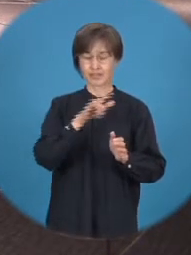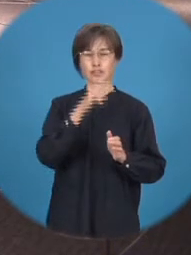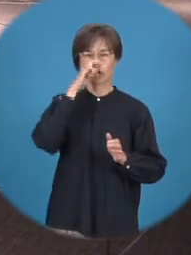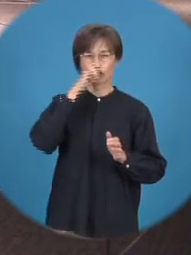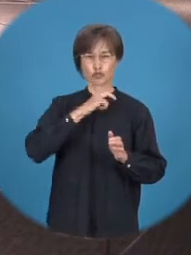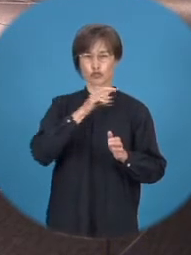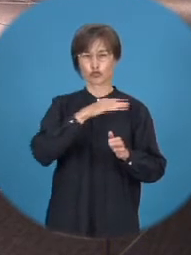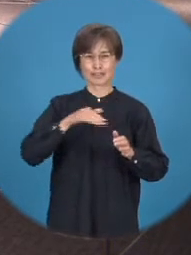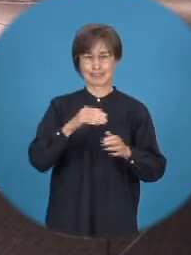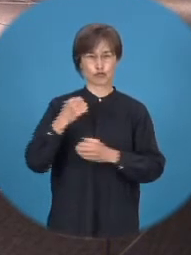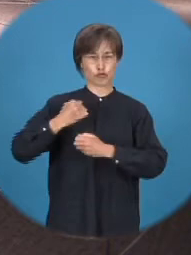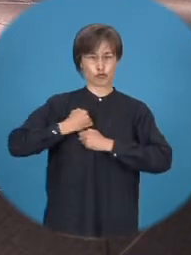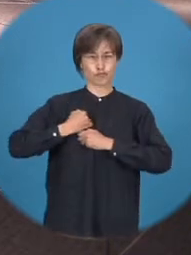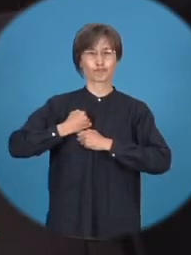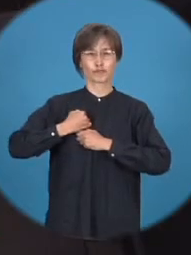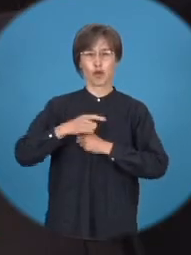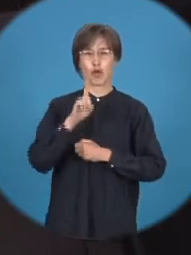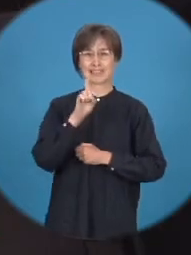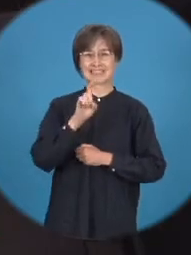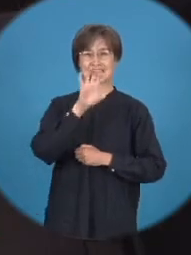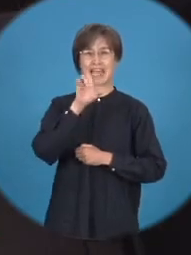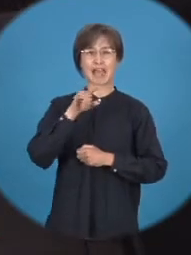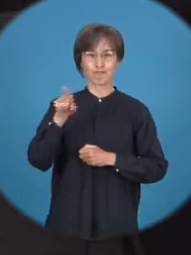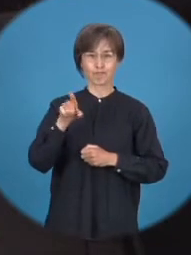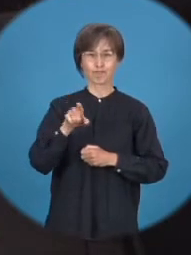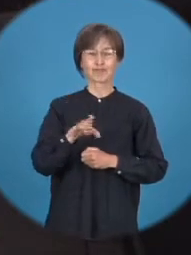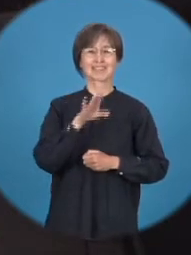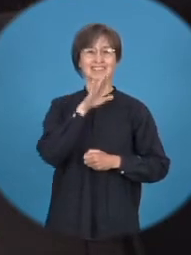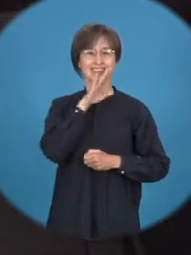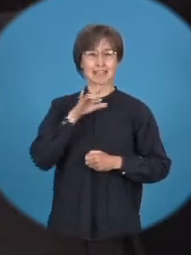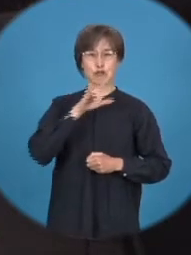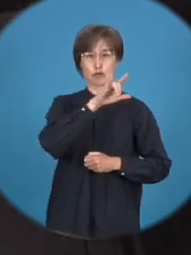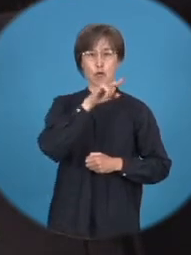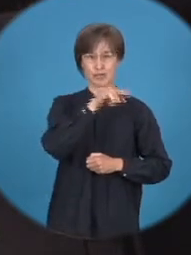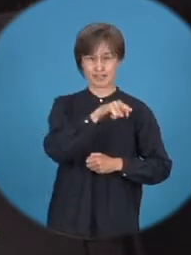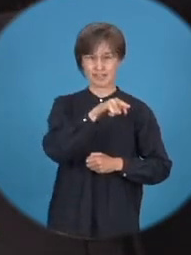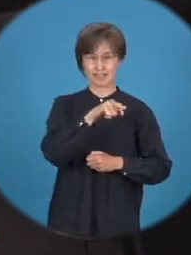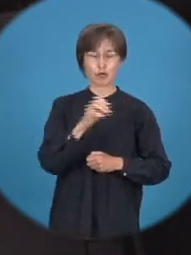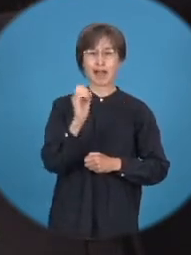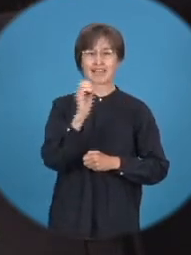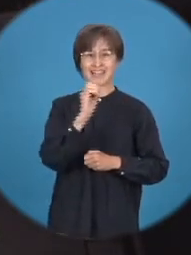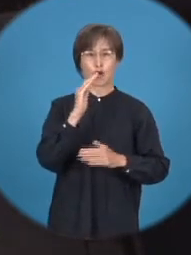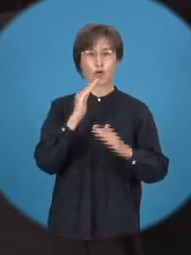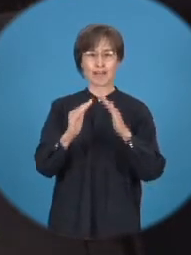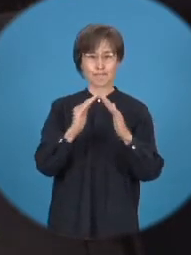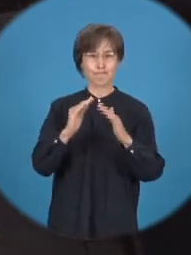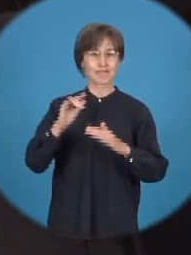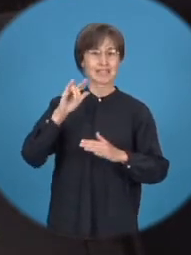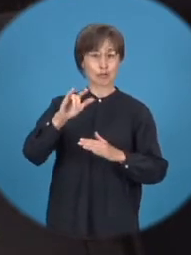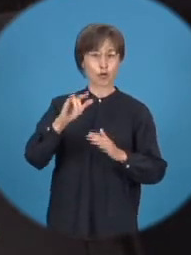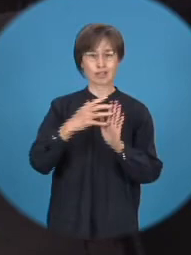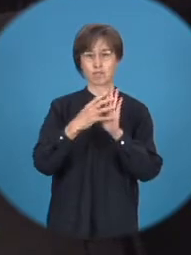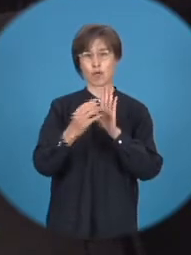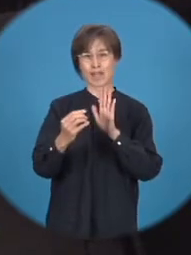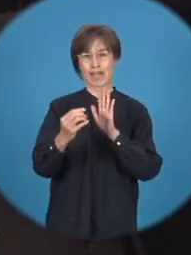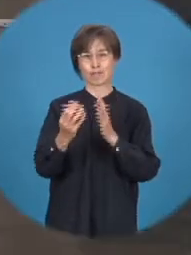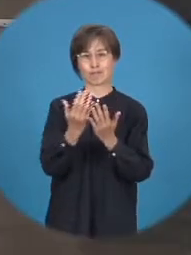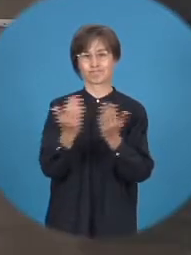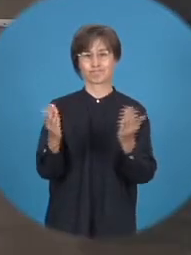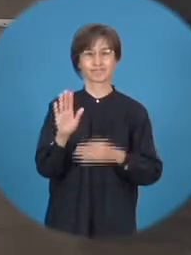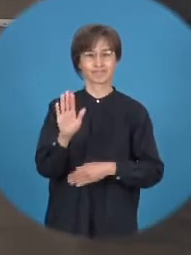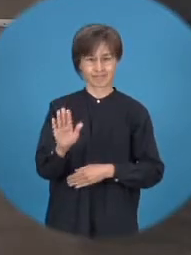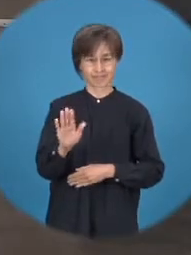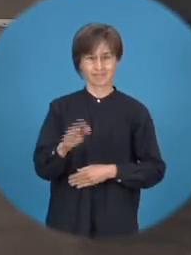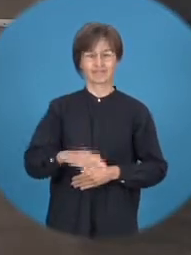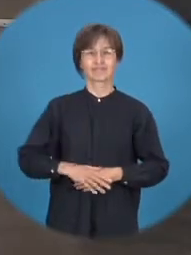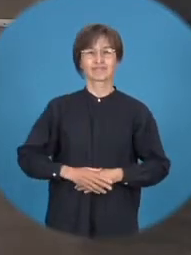闘機飛燕の10機やゼロ戦試作初号機の実物大模型などが展示されています。